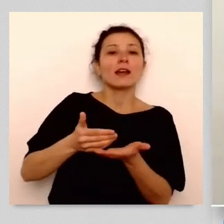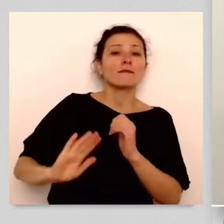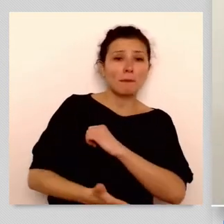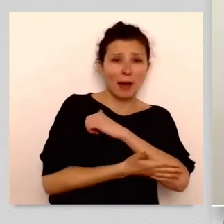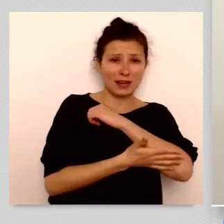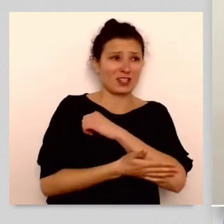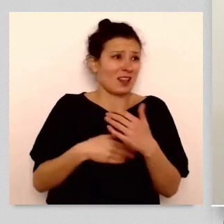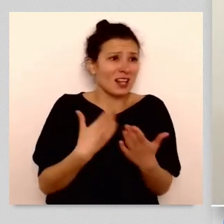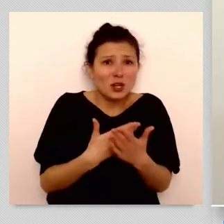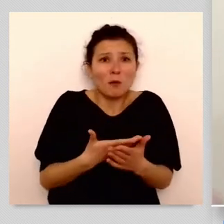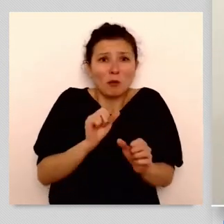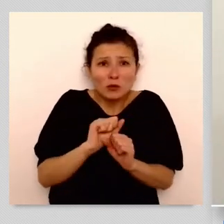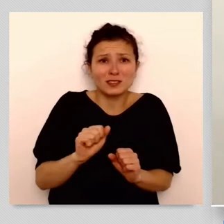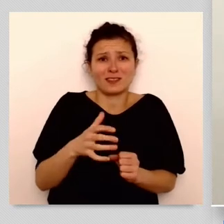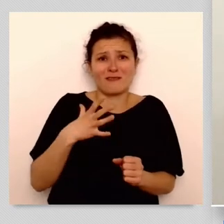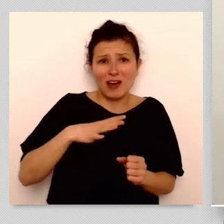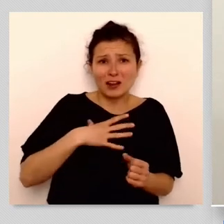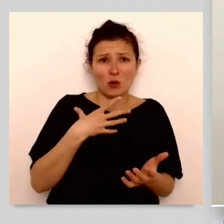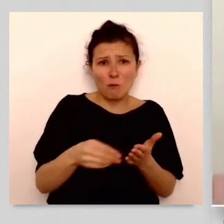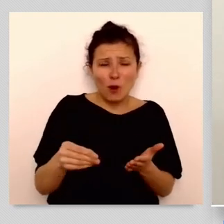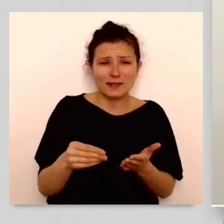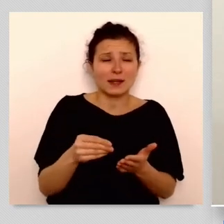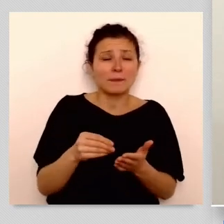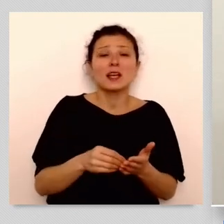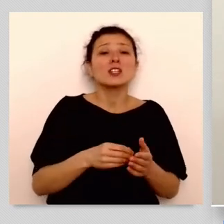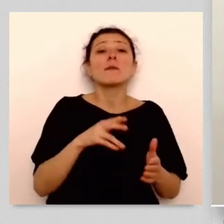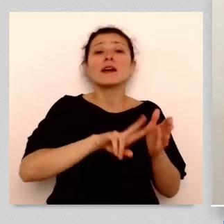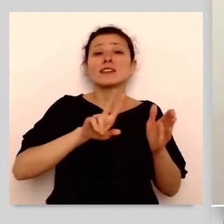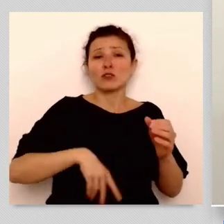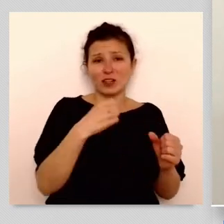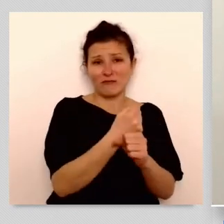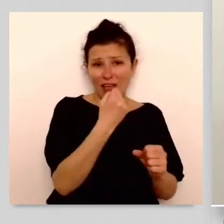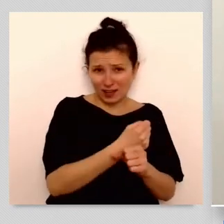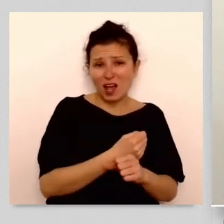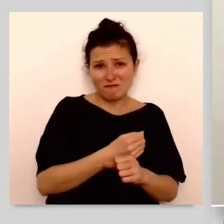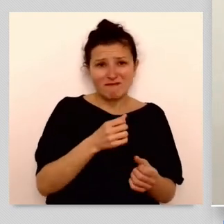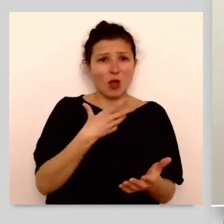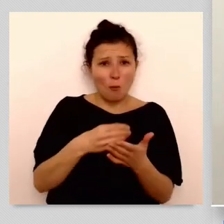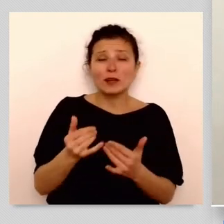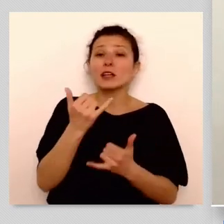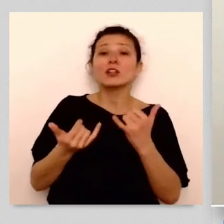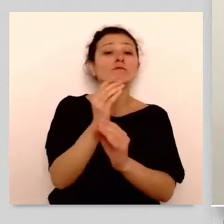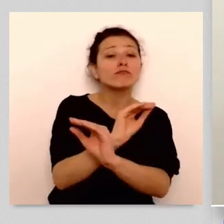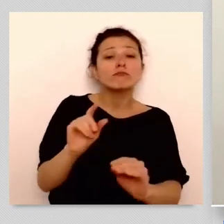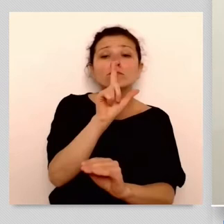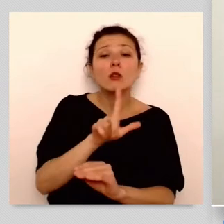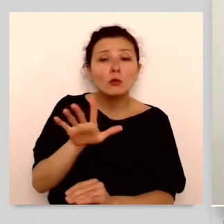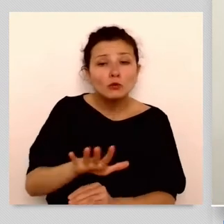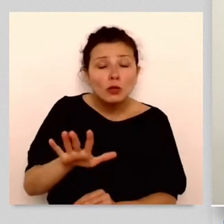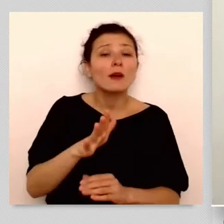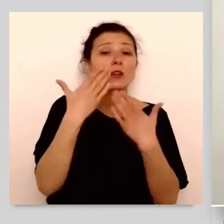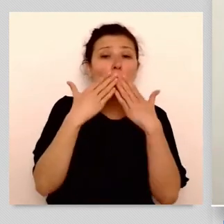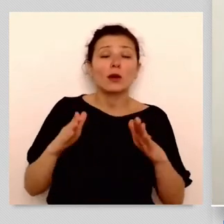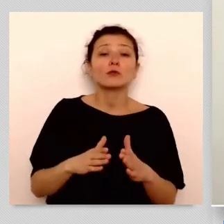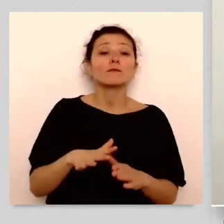po prostu opłaca. Odejść od węgla się opłaca, jeśli mówi się to ludziom i pokazuje. Na